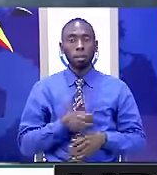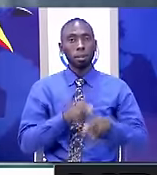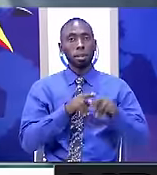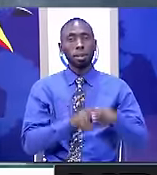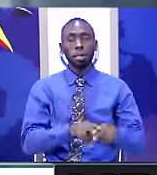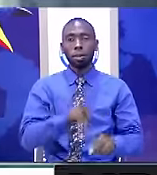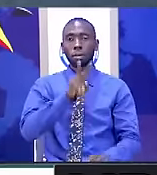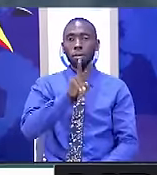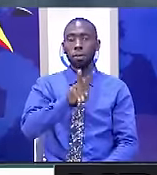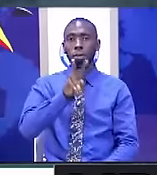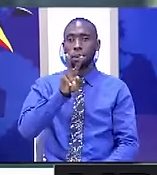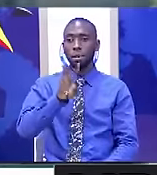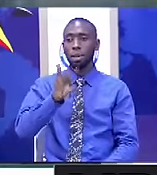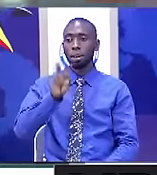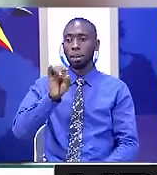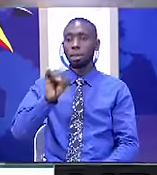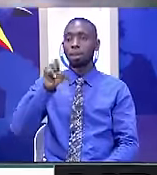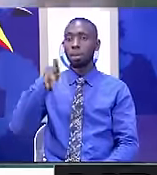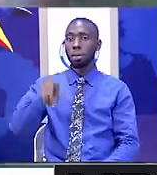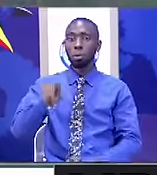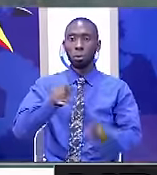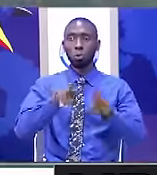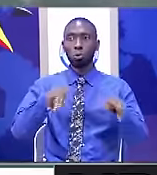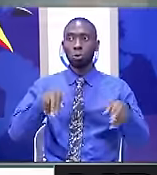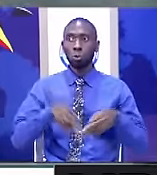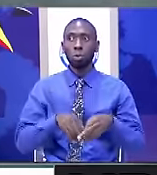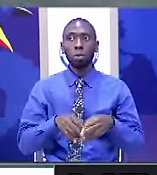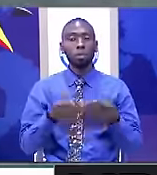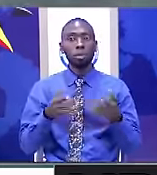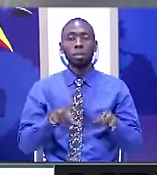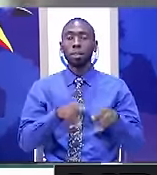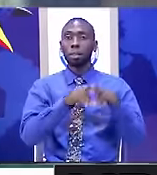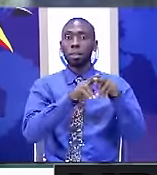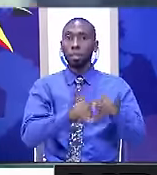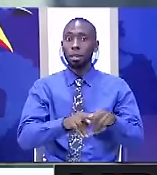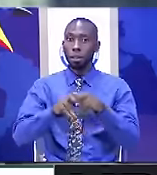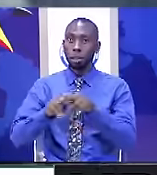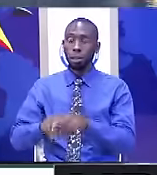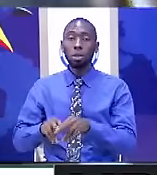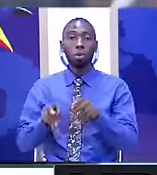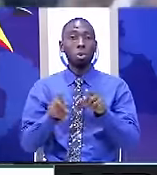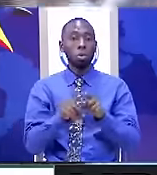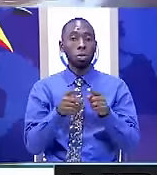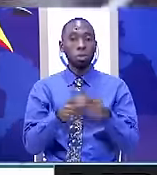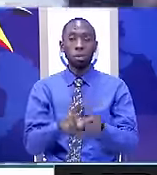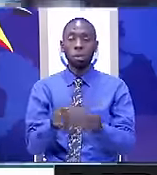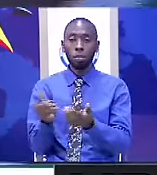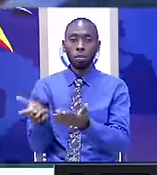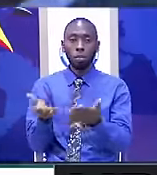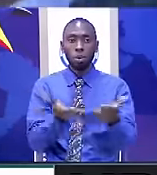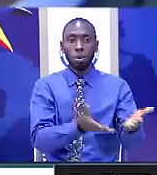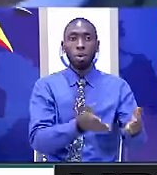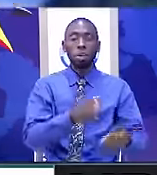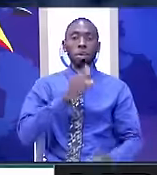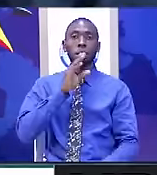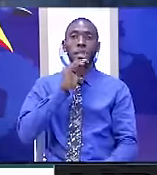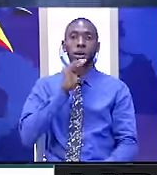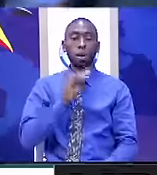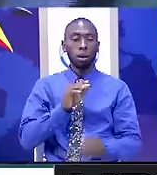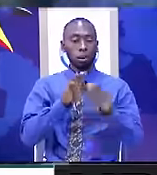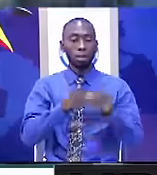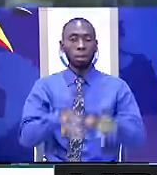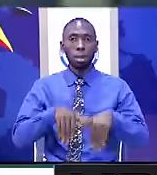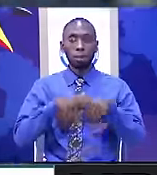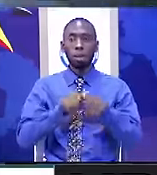room we batuukira oba we balindira we batuuziddwa era nga bano baaniriziddwa Speaker wa Parliament